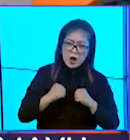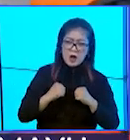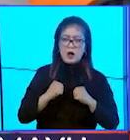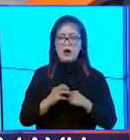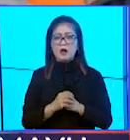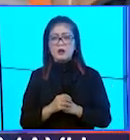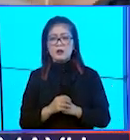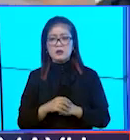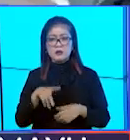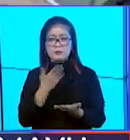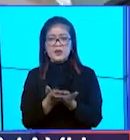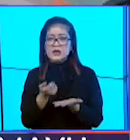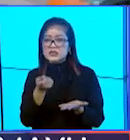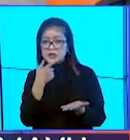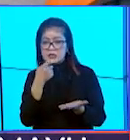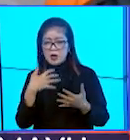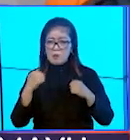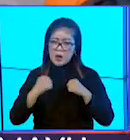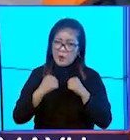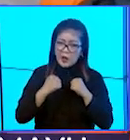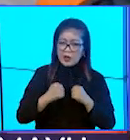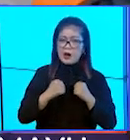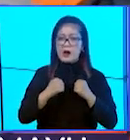saat minta jajan sering ngamuk. Nah akhirnya